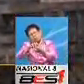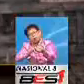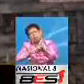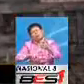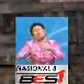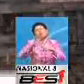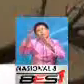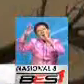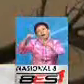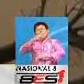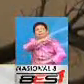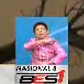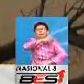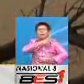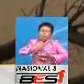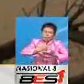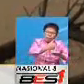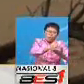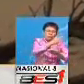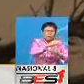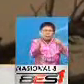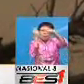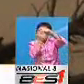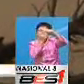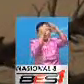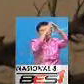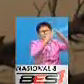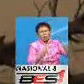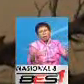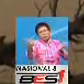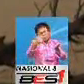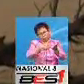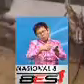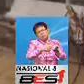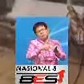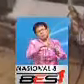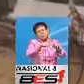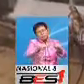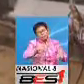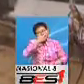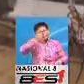pihak berkenaan dapat segera memberikan bantuan termasuk mendirikan semula kediaman di lokasi yang lebih selamat.